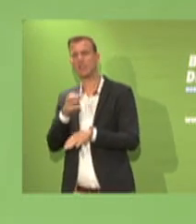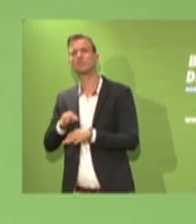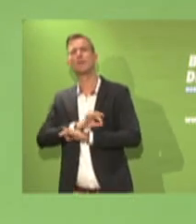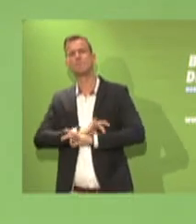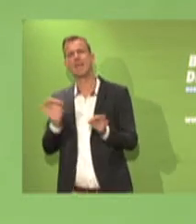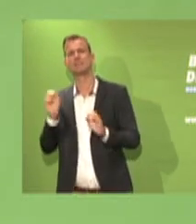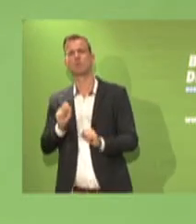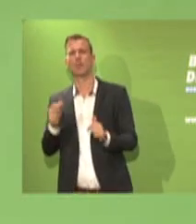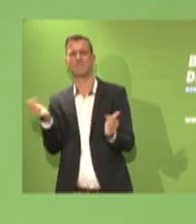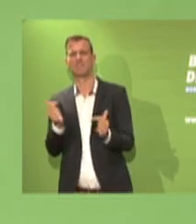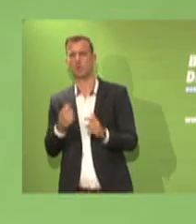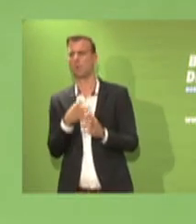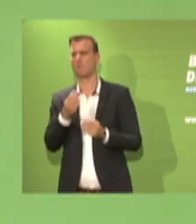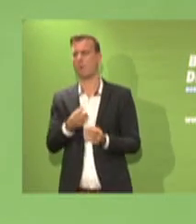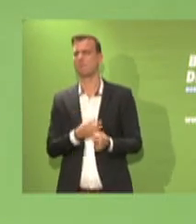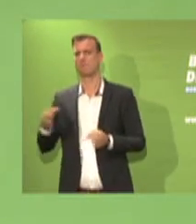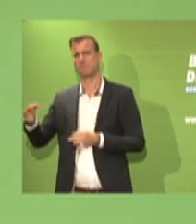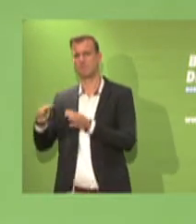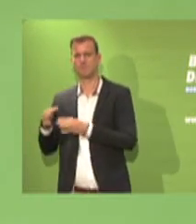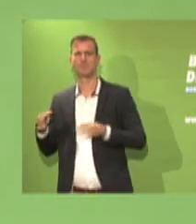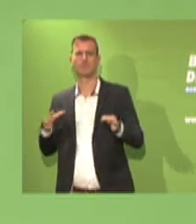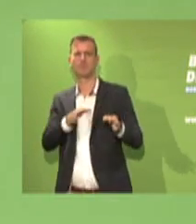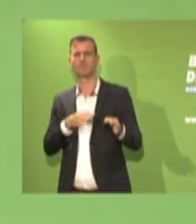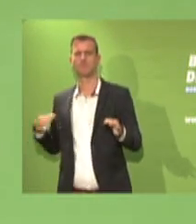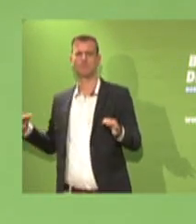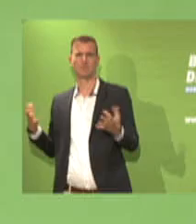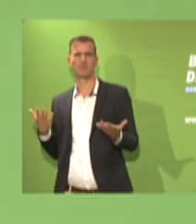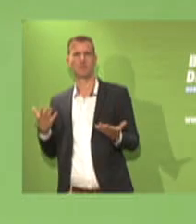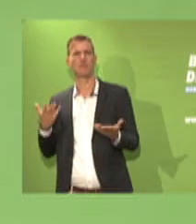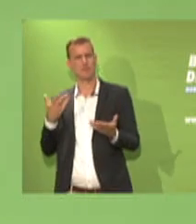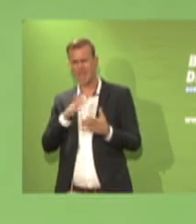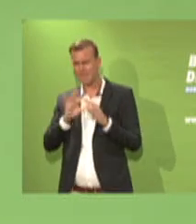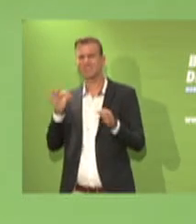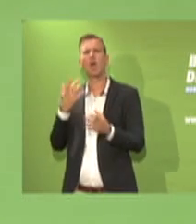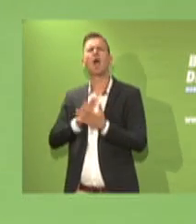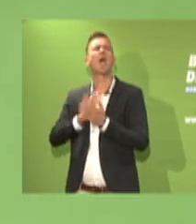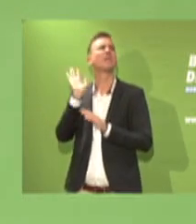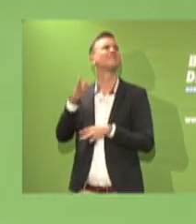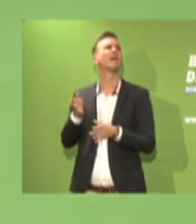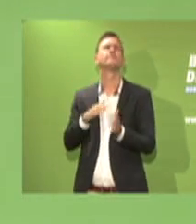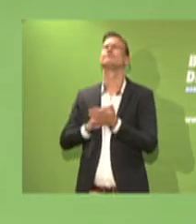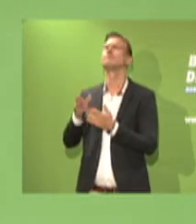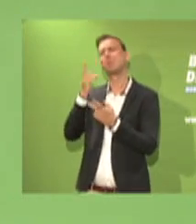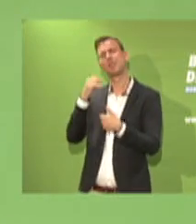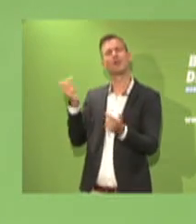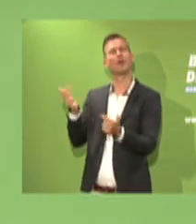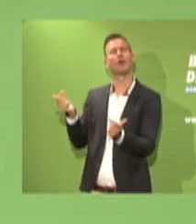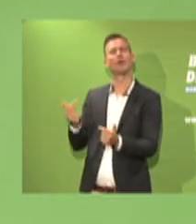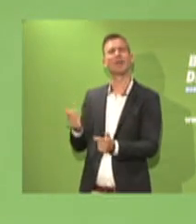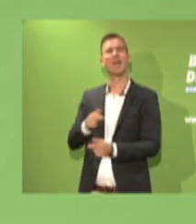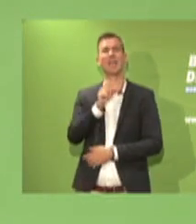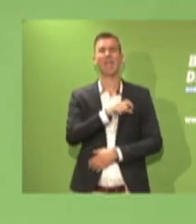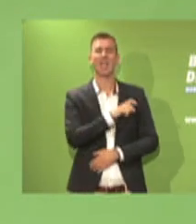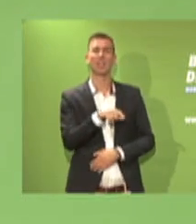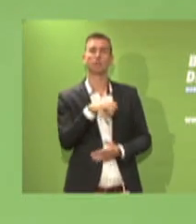bestmögliche Versorgung gebracht werden kann. Das ist wichtig, damit man nicht einfach irgendwie versorgt wird und im städtischen Milieu, wo Krankenhaus